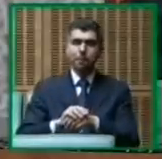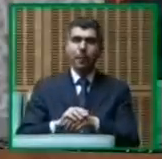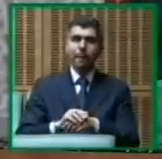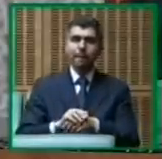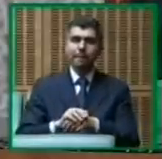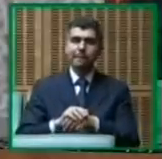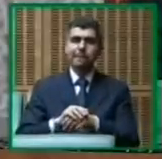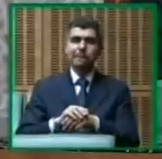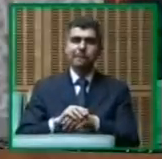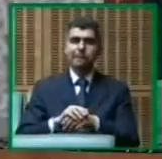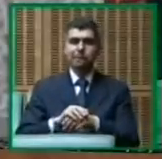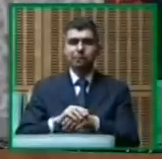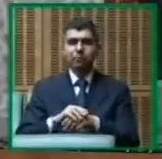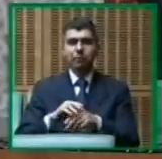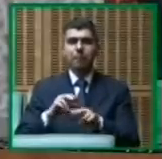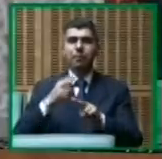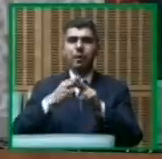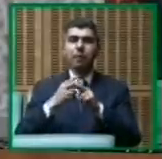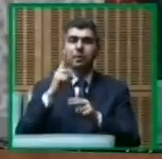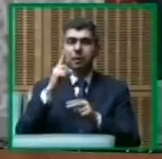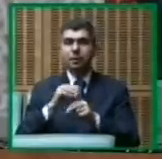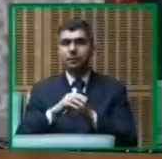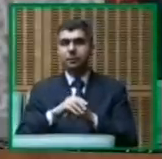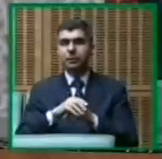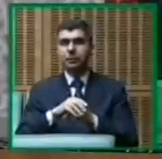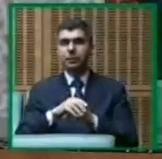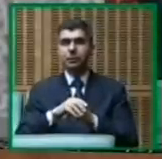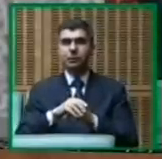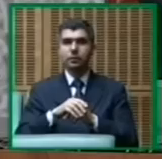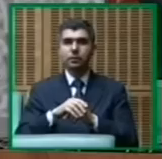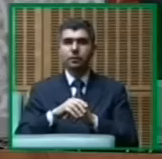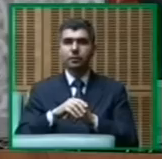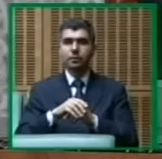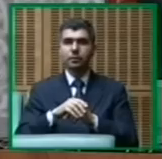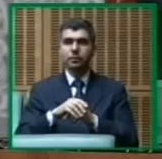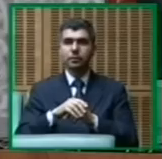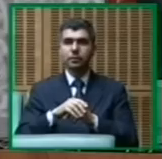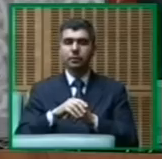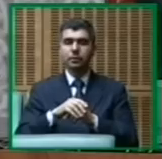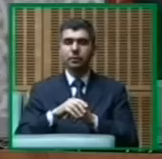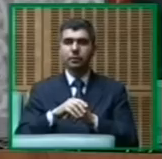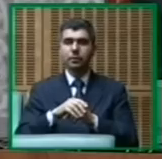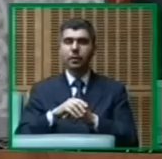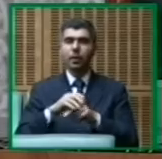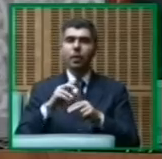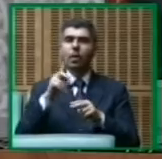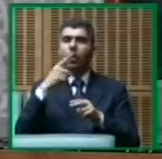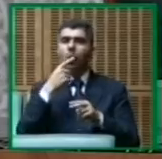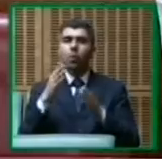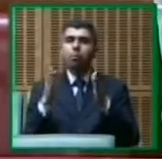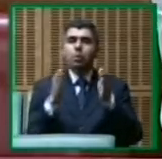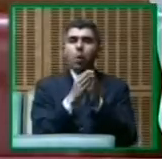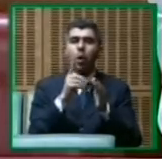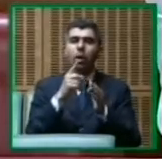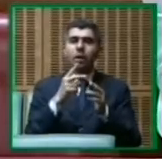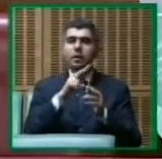بسم الله الرحمن الرحيم. إن أردت جمع فلك ذلك، وإن أردت بالتتابع فلك ذلك،